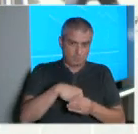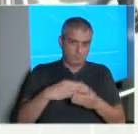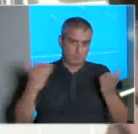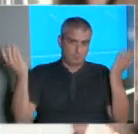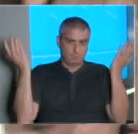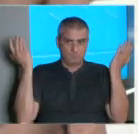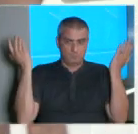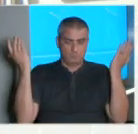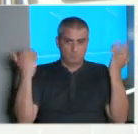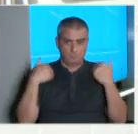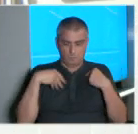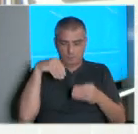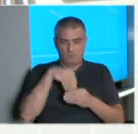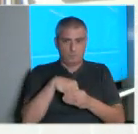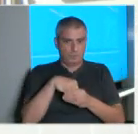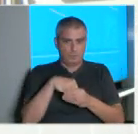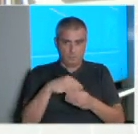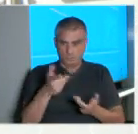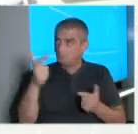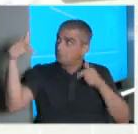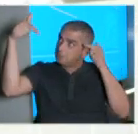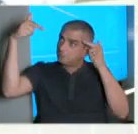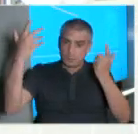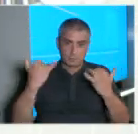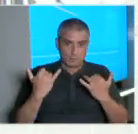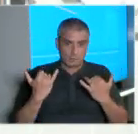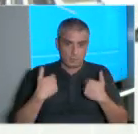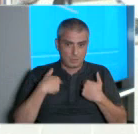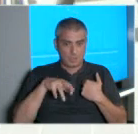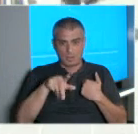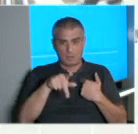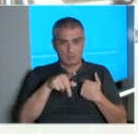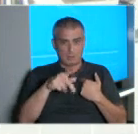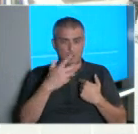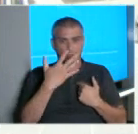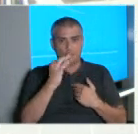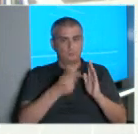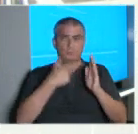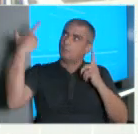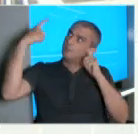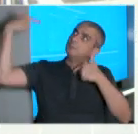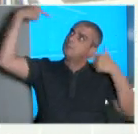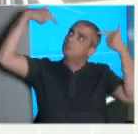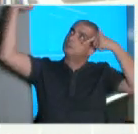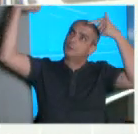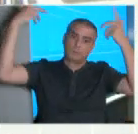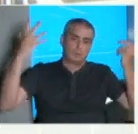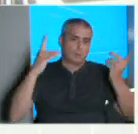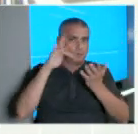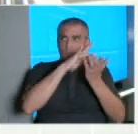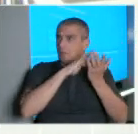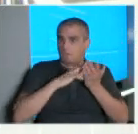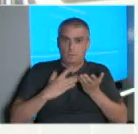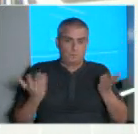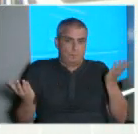שמו? ואני בוחר. מצלמות, היום אני הלכתי פה, בטח אולי 50 פעם צילמו אותי, או בכל